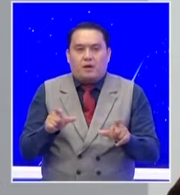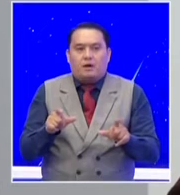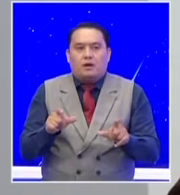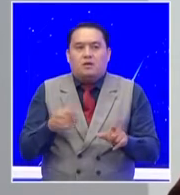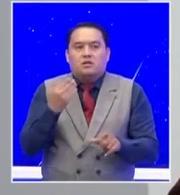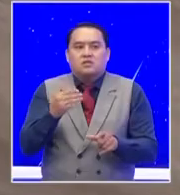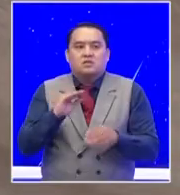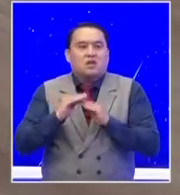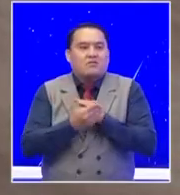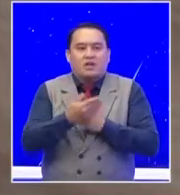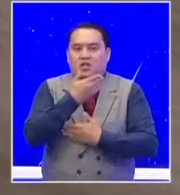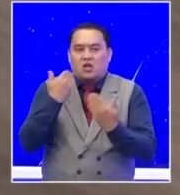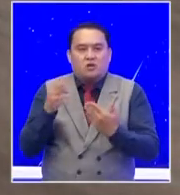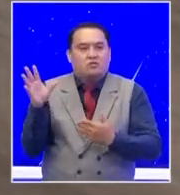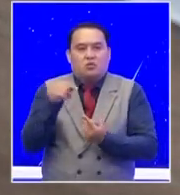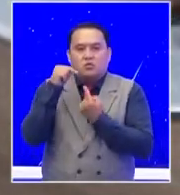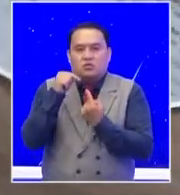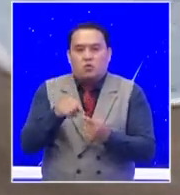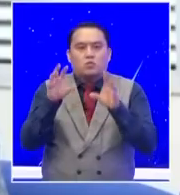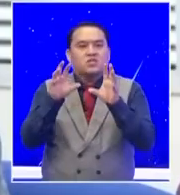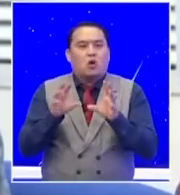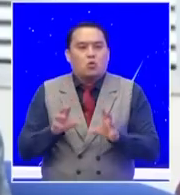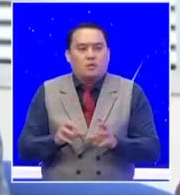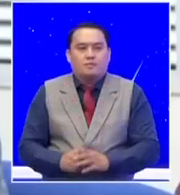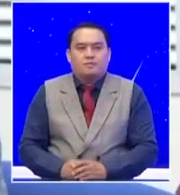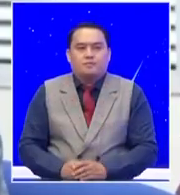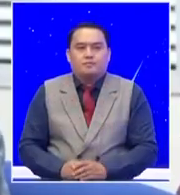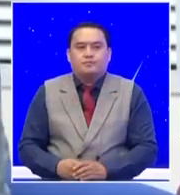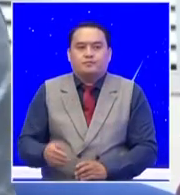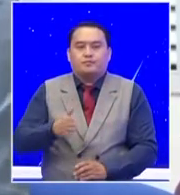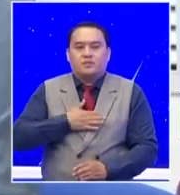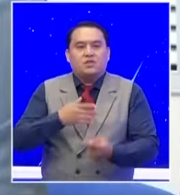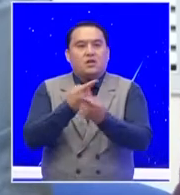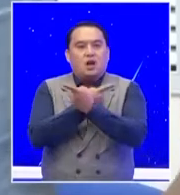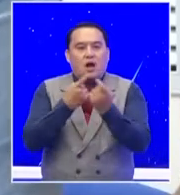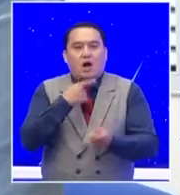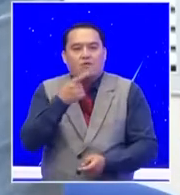ему нечего и все проводится в соответствии с законом. Я еще раз официально заявляю,